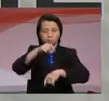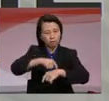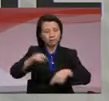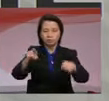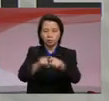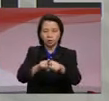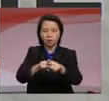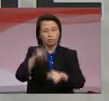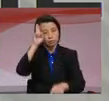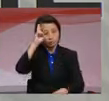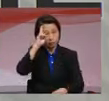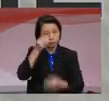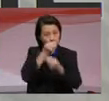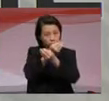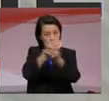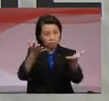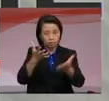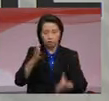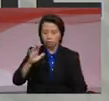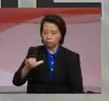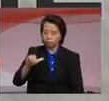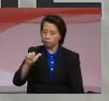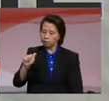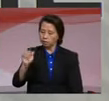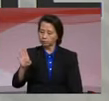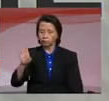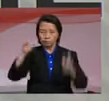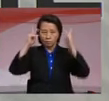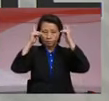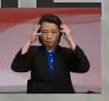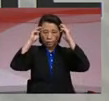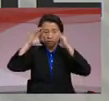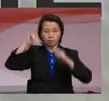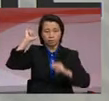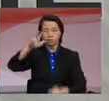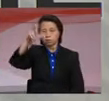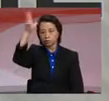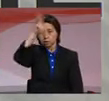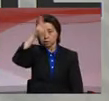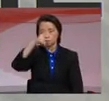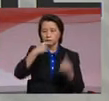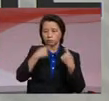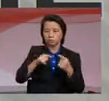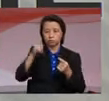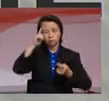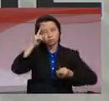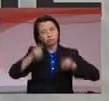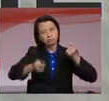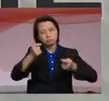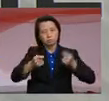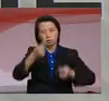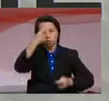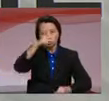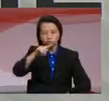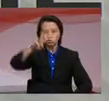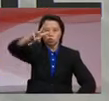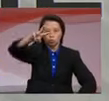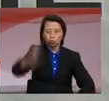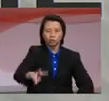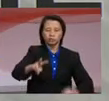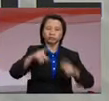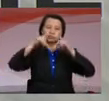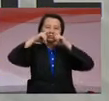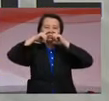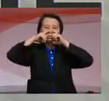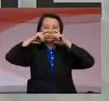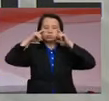itu, seperti yang dimaklumkan oleh Yang Amat Berhormat Perdana Menteri semalam, kerajaan juga sedang menimbang untuk mewajibkan